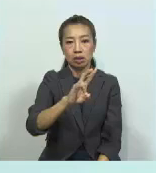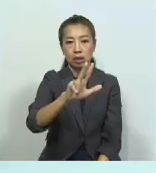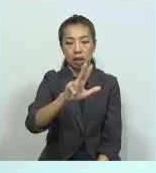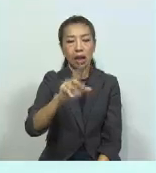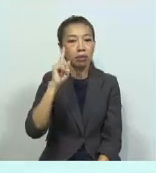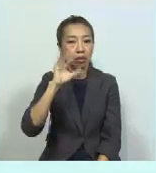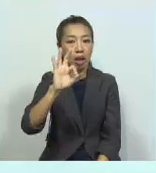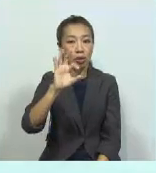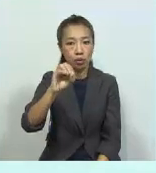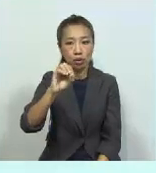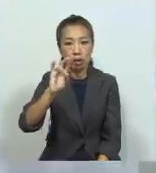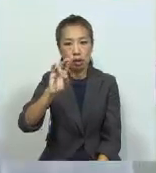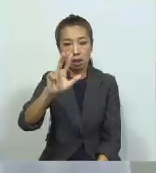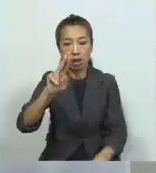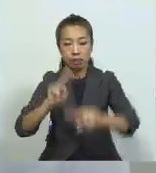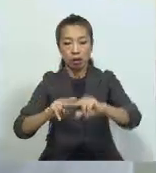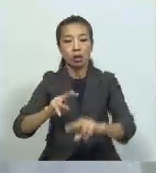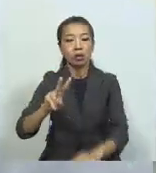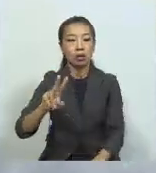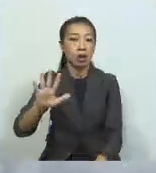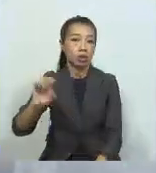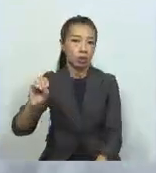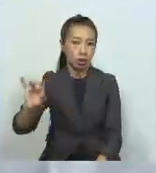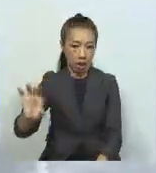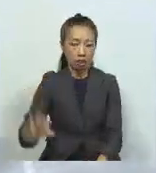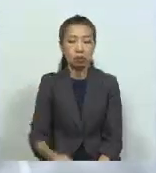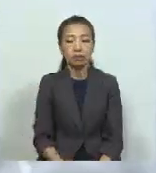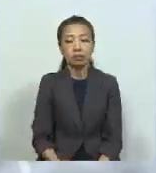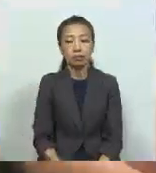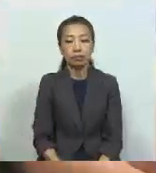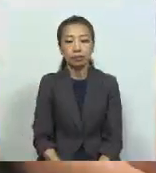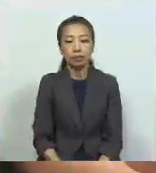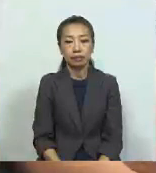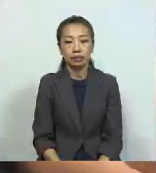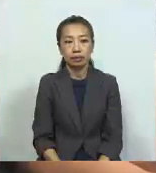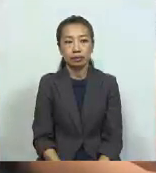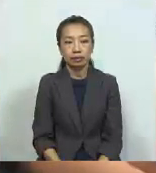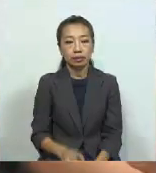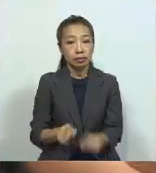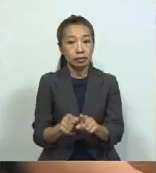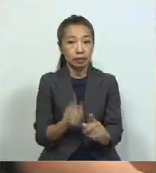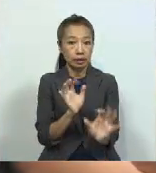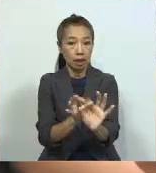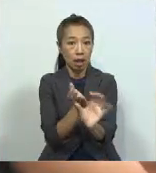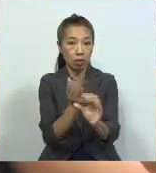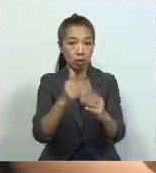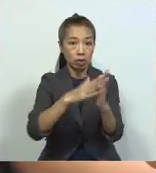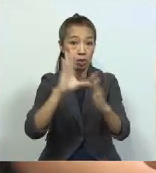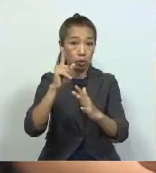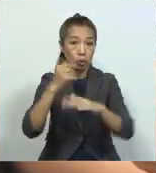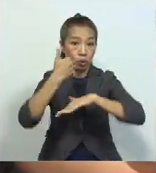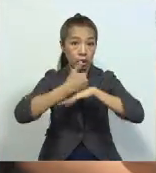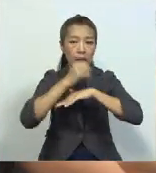022752739020ต่อ3509ค่ะทางด้านนายชาติชัยพยุหนาวีชัยผู้อำนวยการธนาคารออมสิน